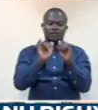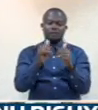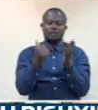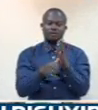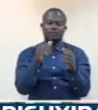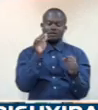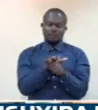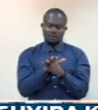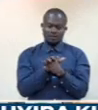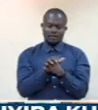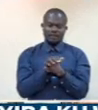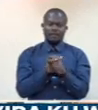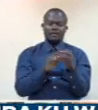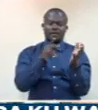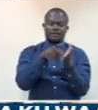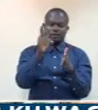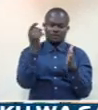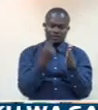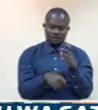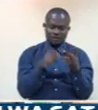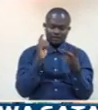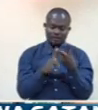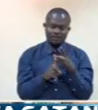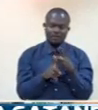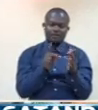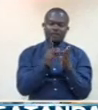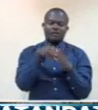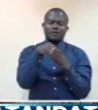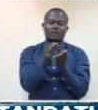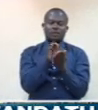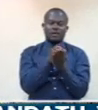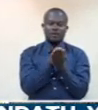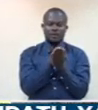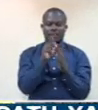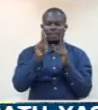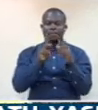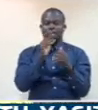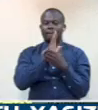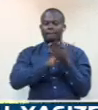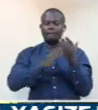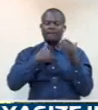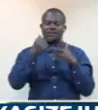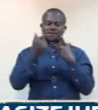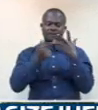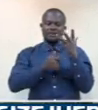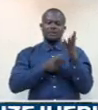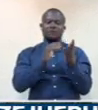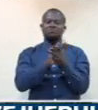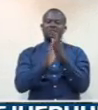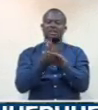ibibazo bikomeye hari ukwishyura imisoro hari ukwishyura banke abantu bamwe bari bafite ibintu bimwe byabaye